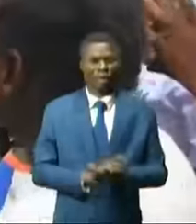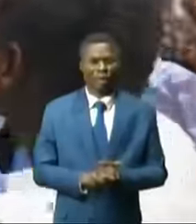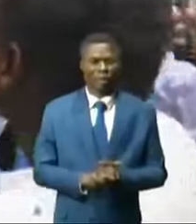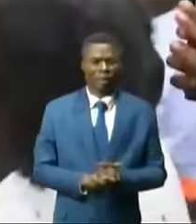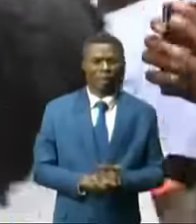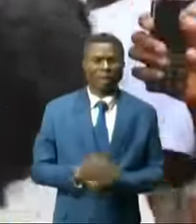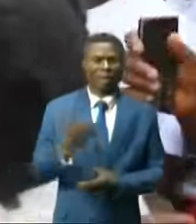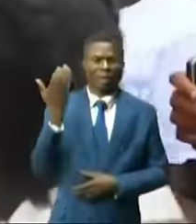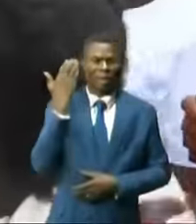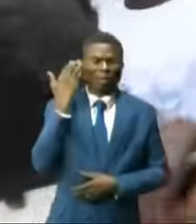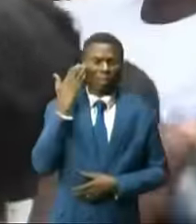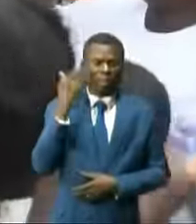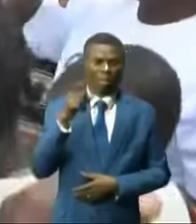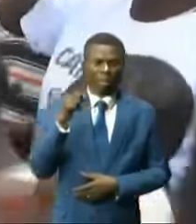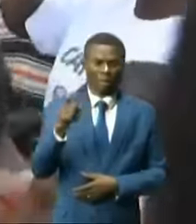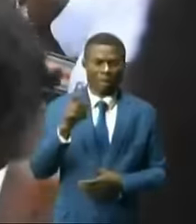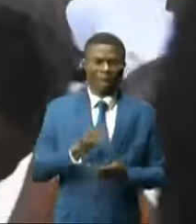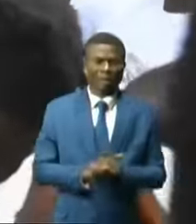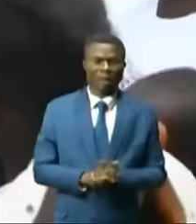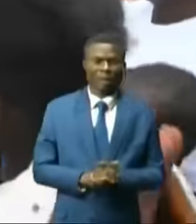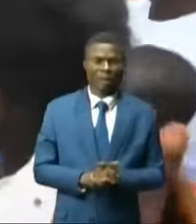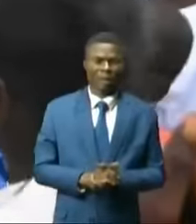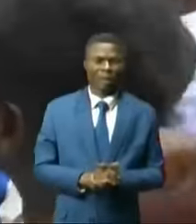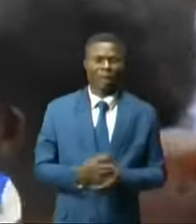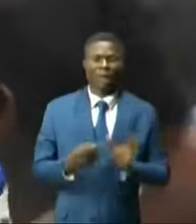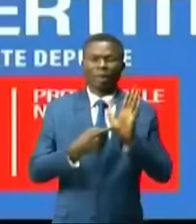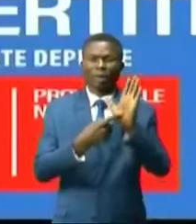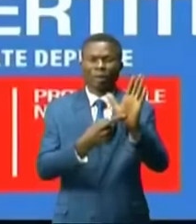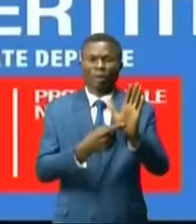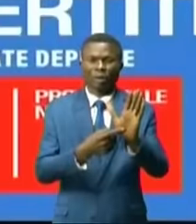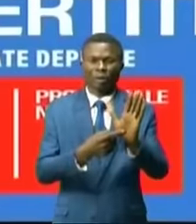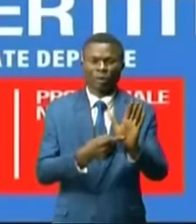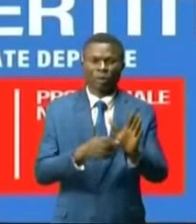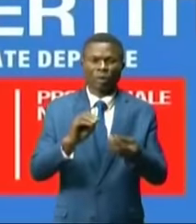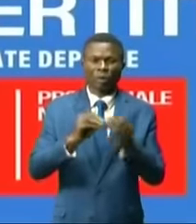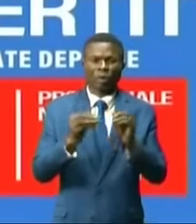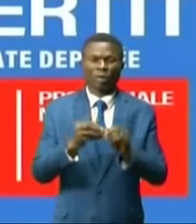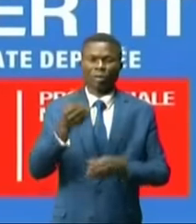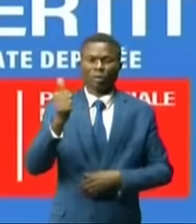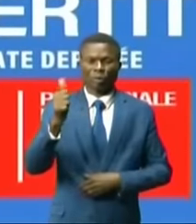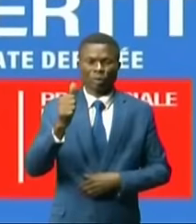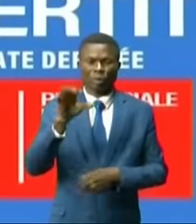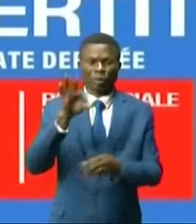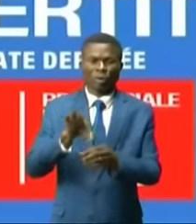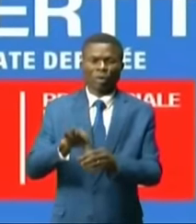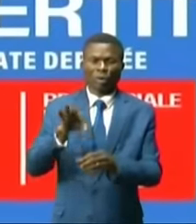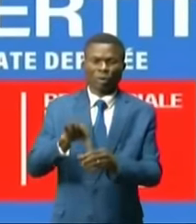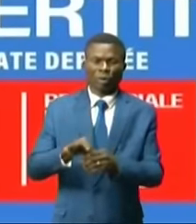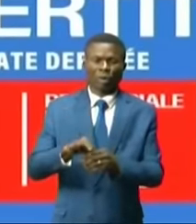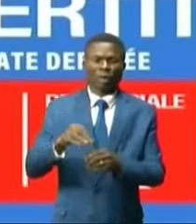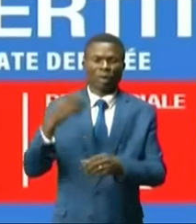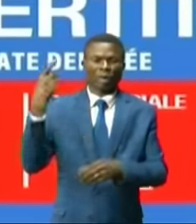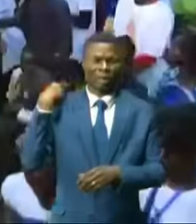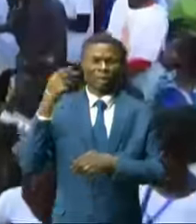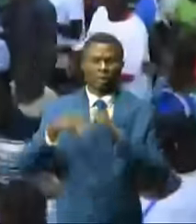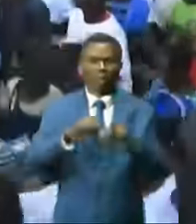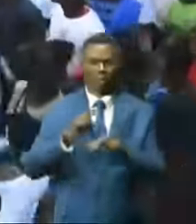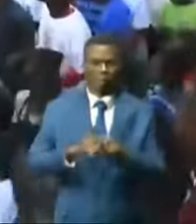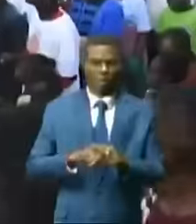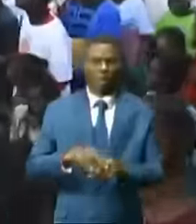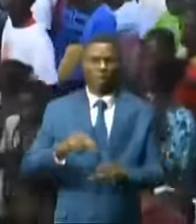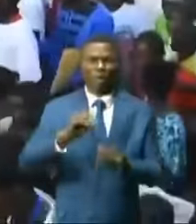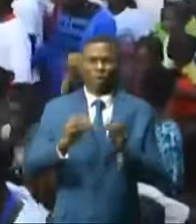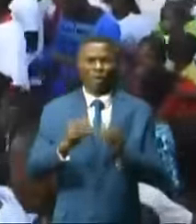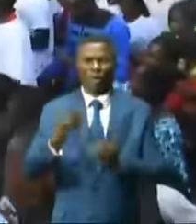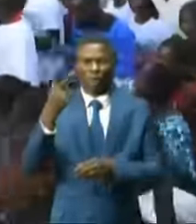Nefertiti Ngoudianza Bayokisa, celle qui se présente sous le dossard numéro 10 au législatif et 32 au provincial,